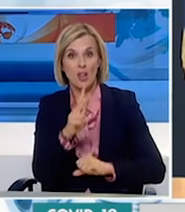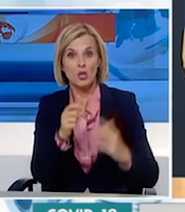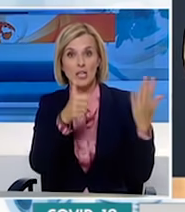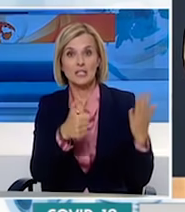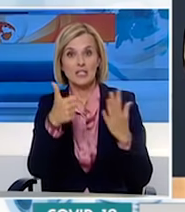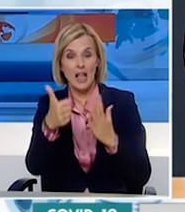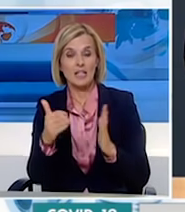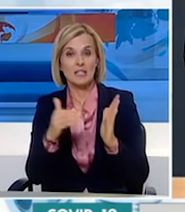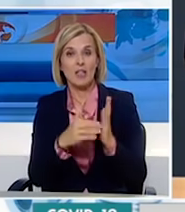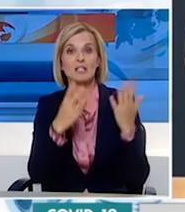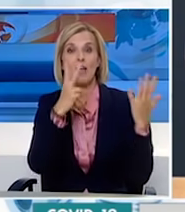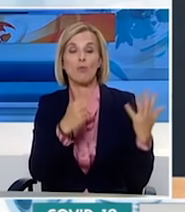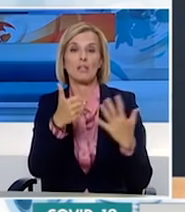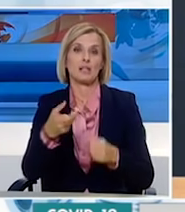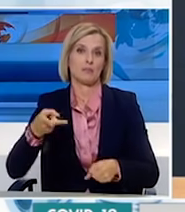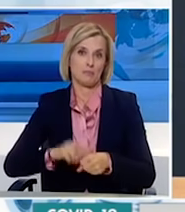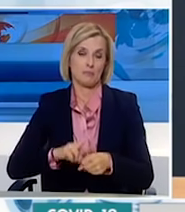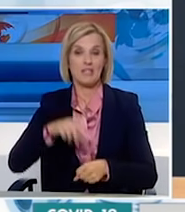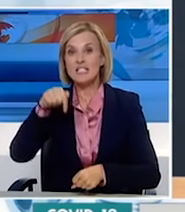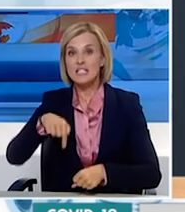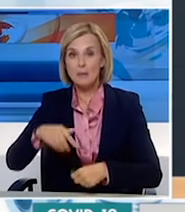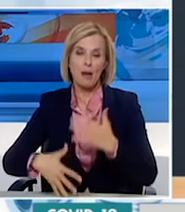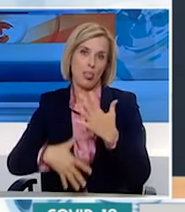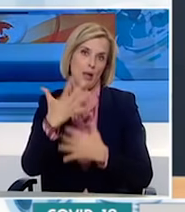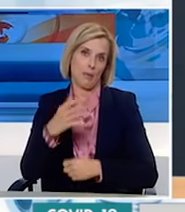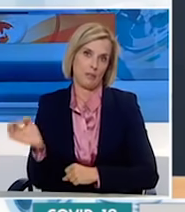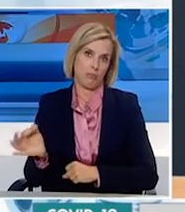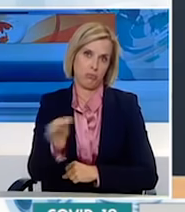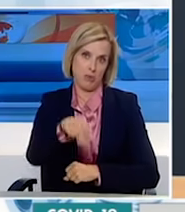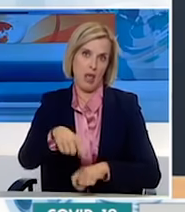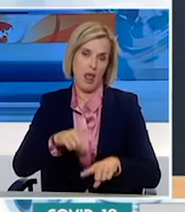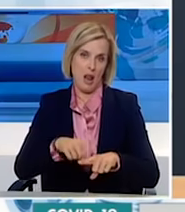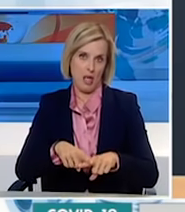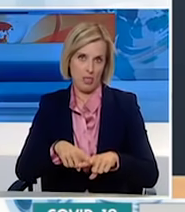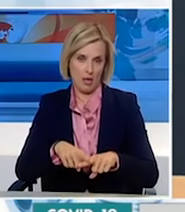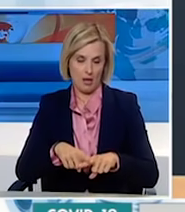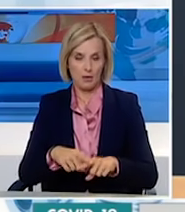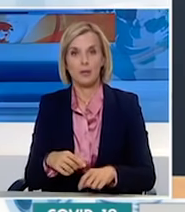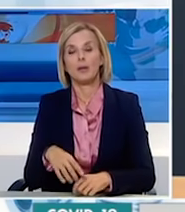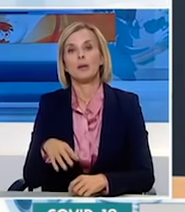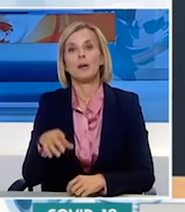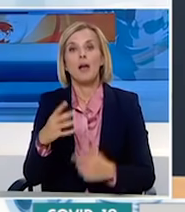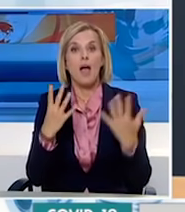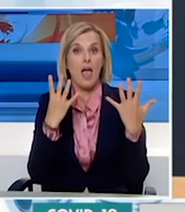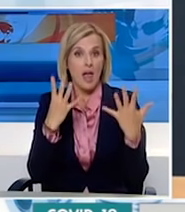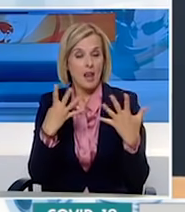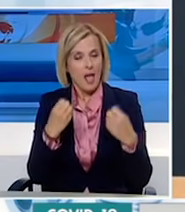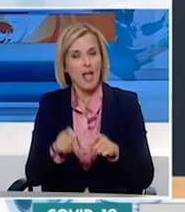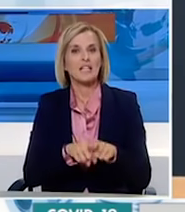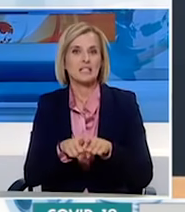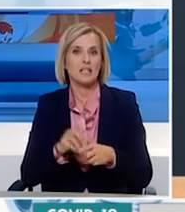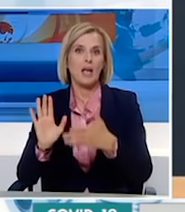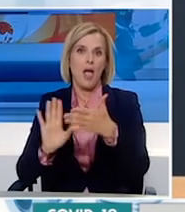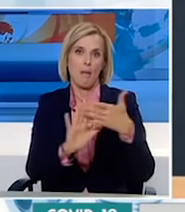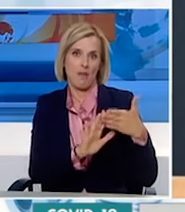266.076 θάνατοι. Σήμερα ανακοινώνουμε 15 νέα κρούσματα του νέου ιού στη χώρα. 9 συνδέονται με ανθρήσεις